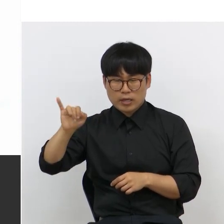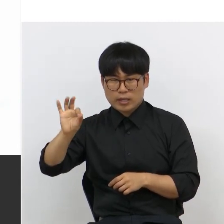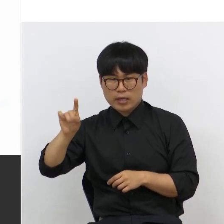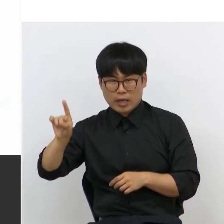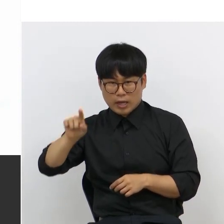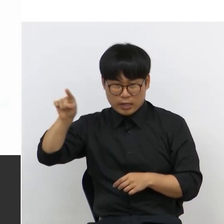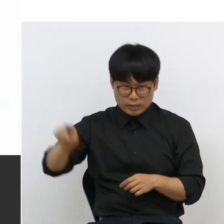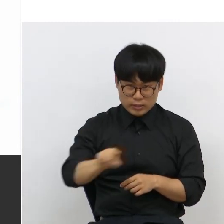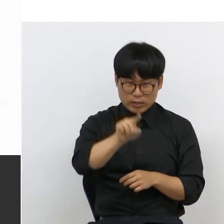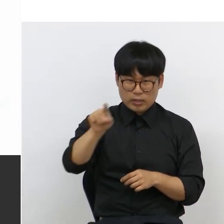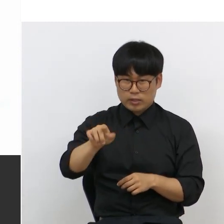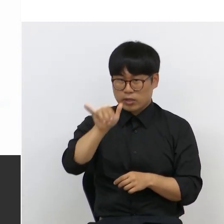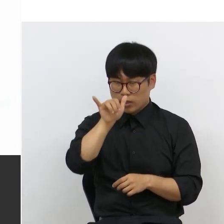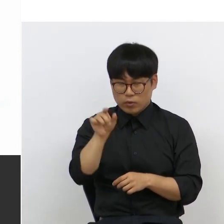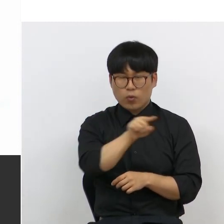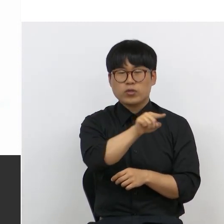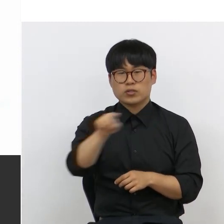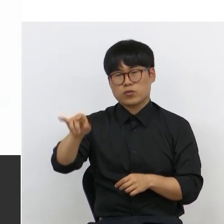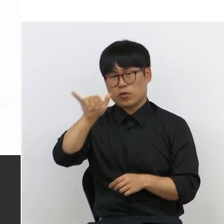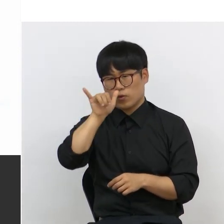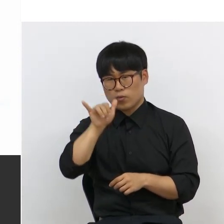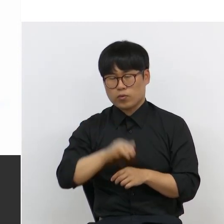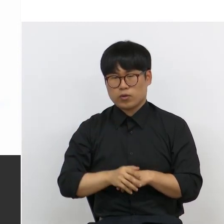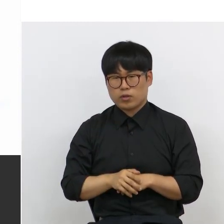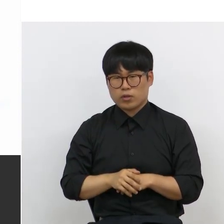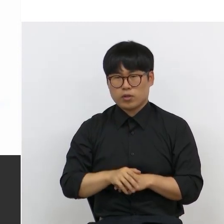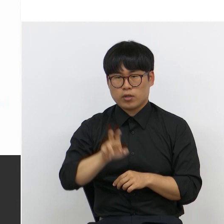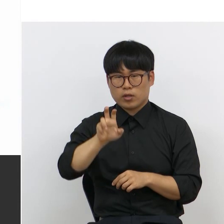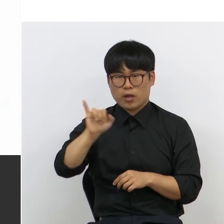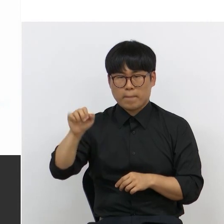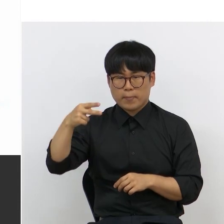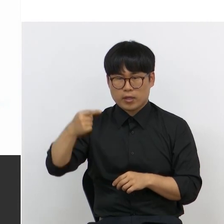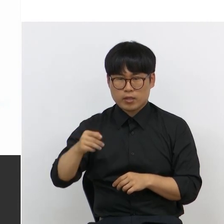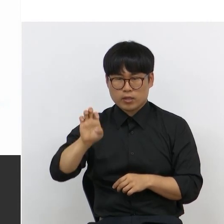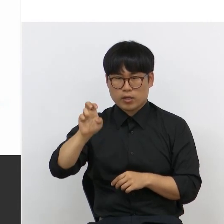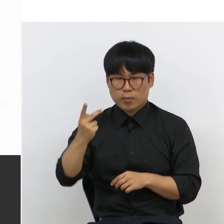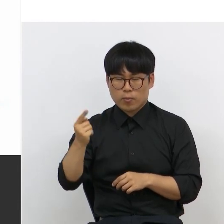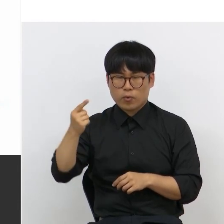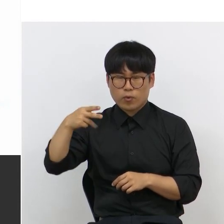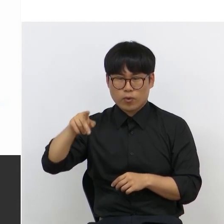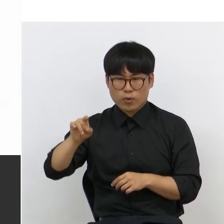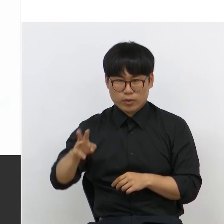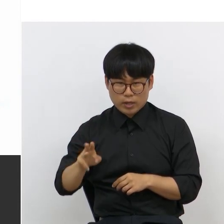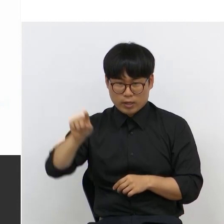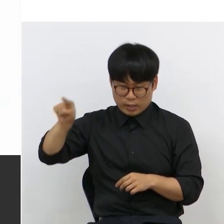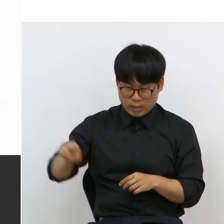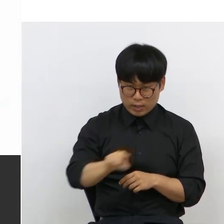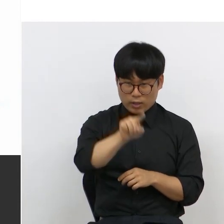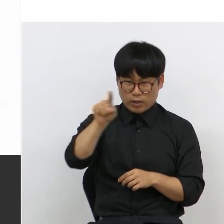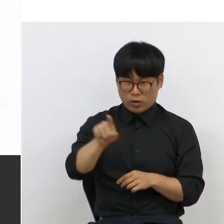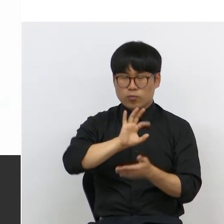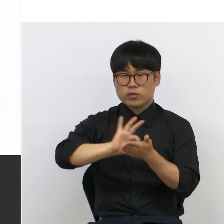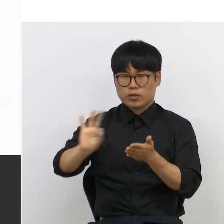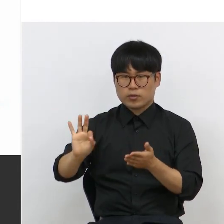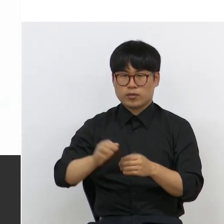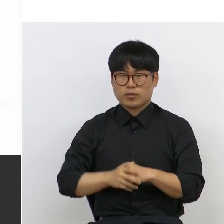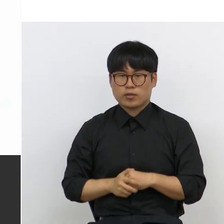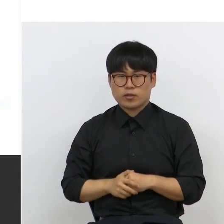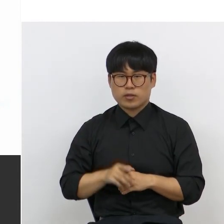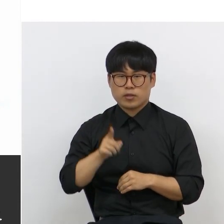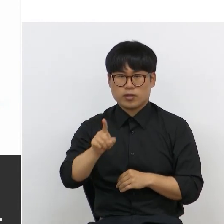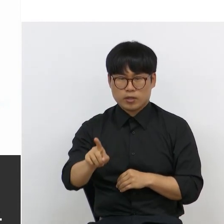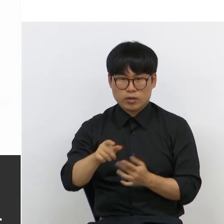커브드도 있고 좀 선택을 할 수 있고, 그다음에 미드모달러로 해서 어드밴스 바이오닉스는 이렇게 커브드가 있고, 그래서 이런